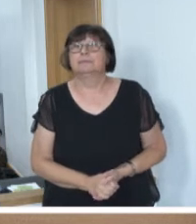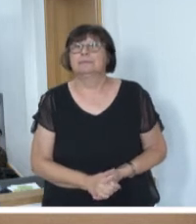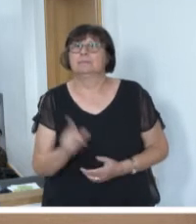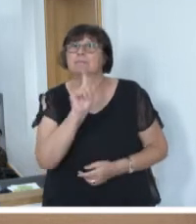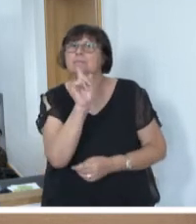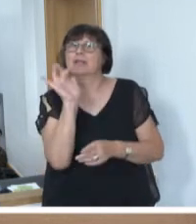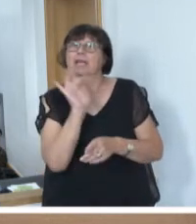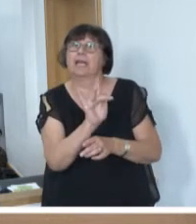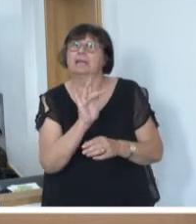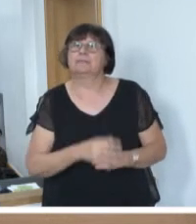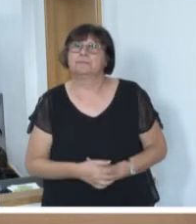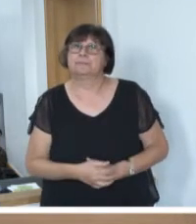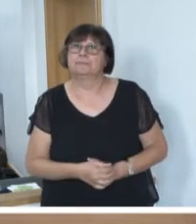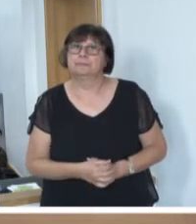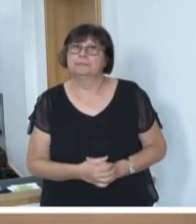Wer ist dagegen?